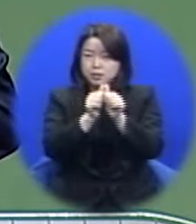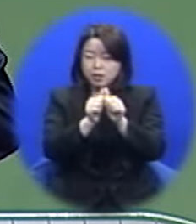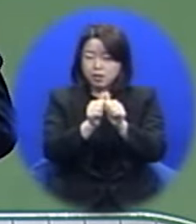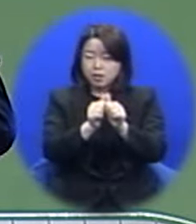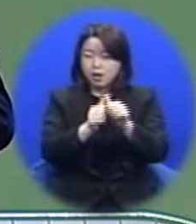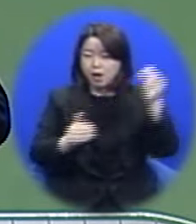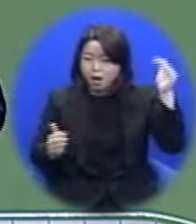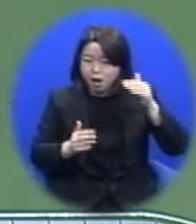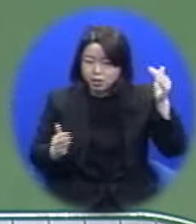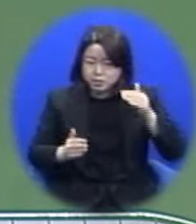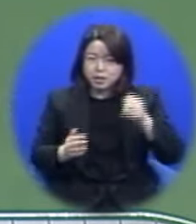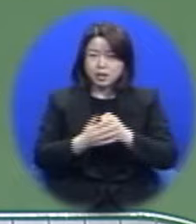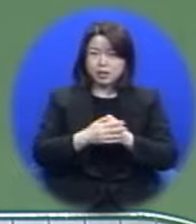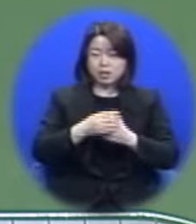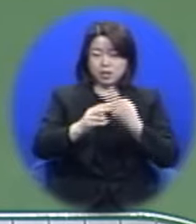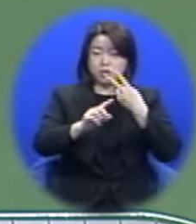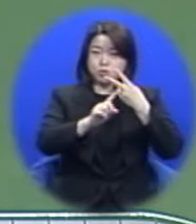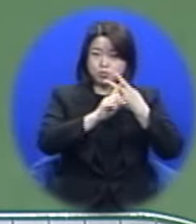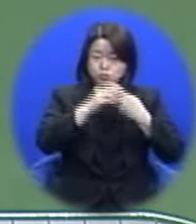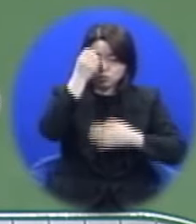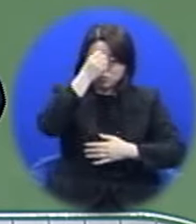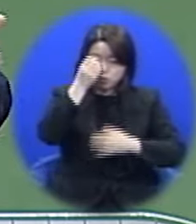중고등학교 애들은 교복까지 입고 와서